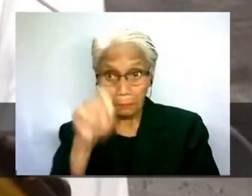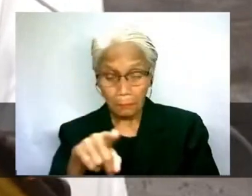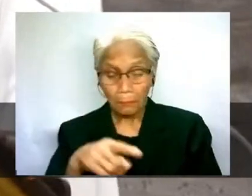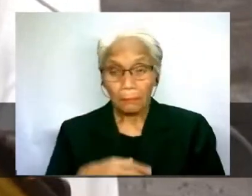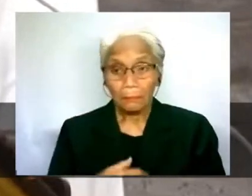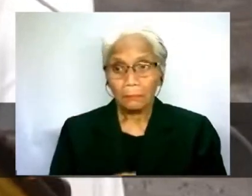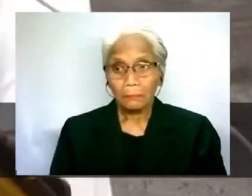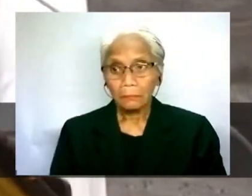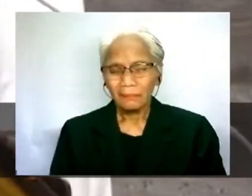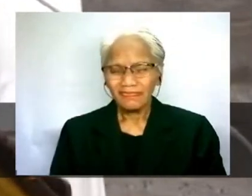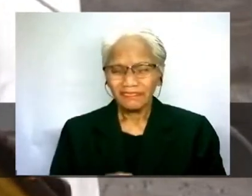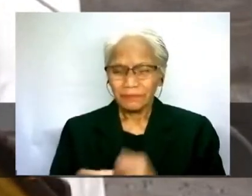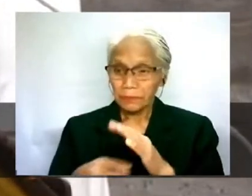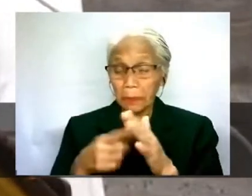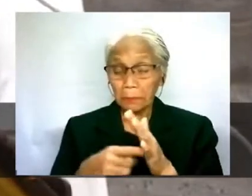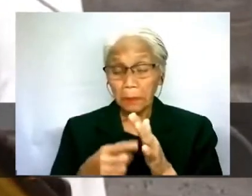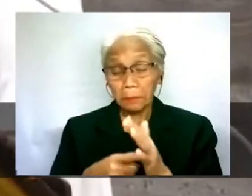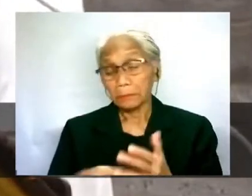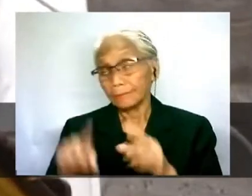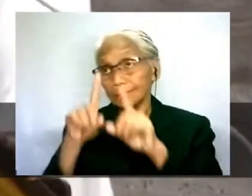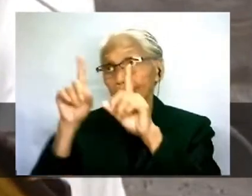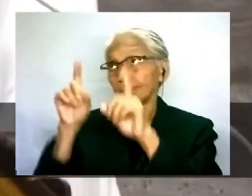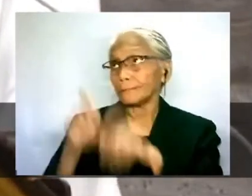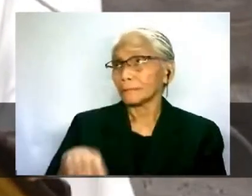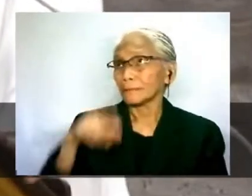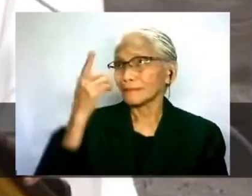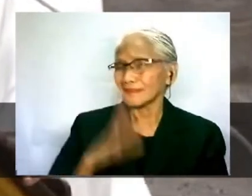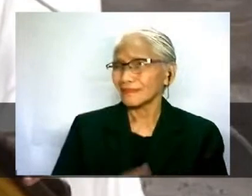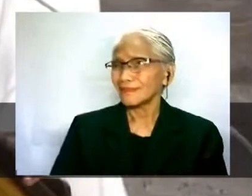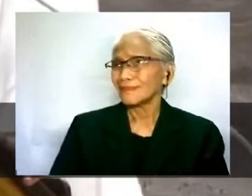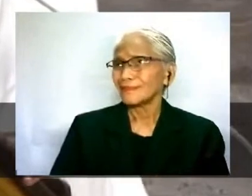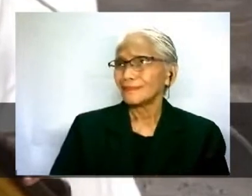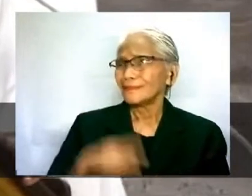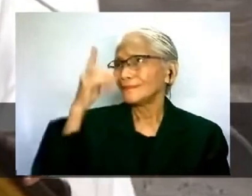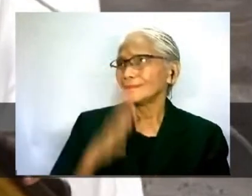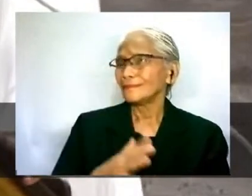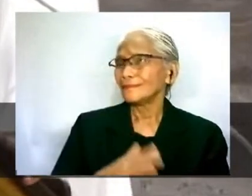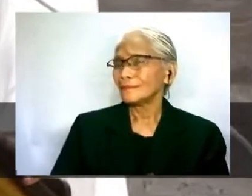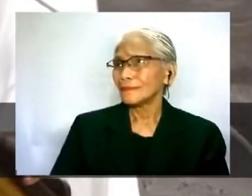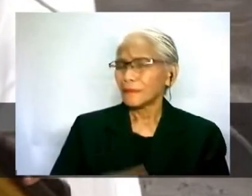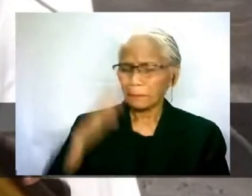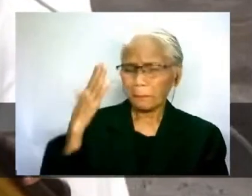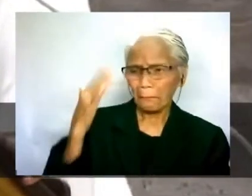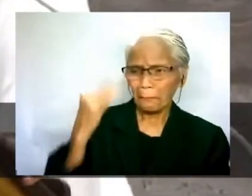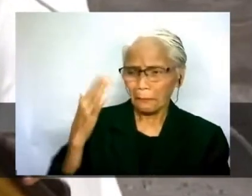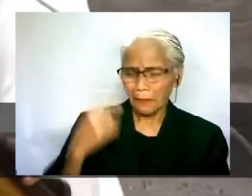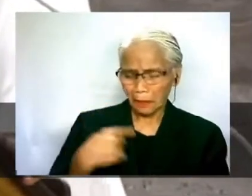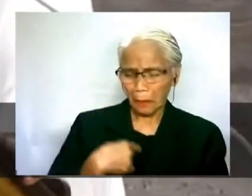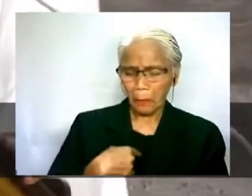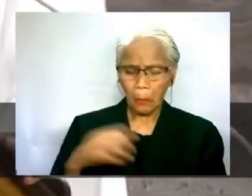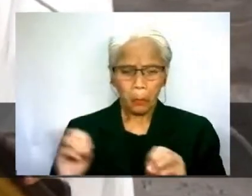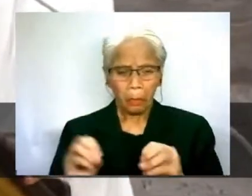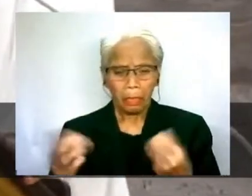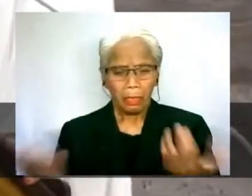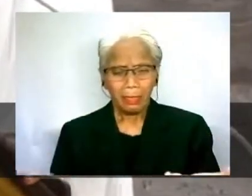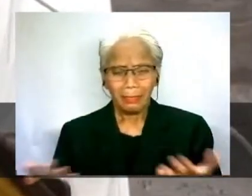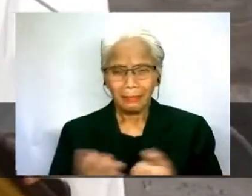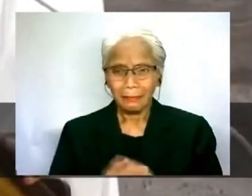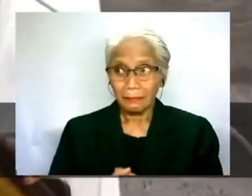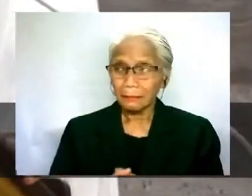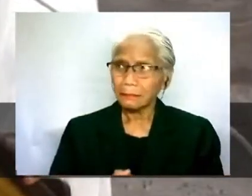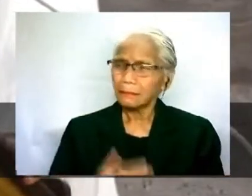Minsan tinatanong natin ng Panginoon, Panginoon, bakit ako walang ganito? Bakit